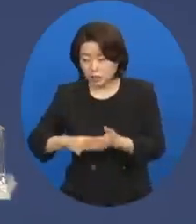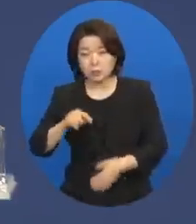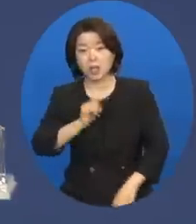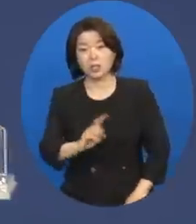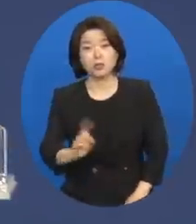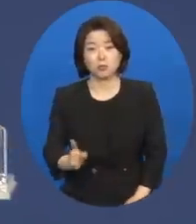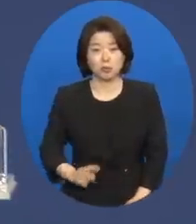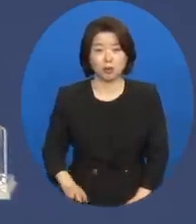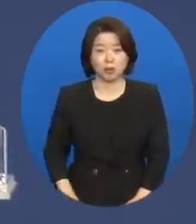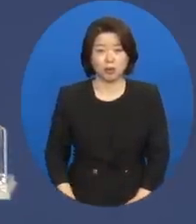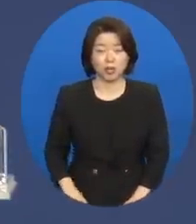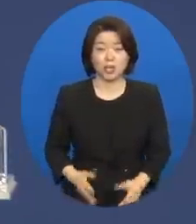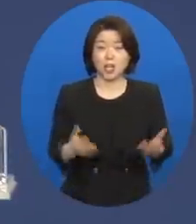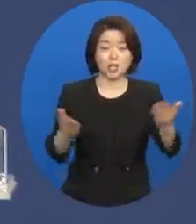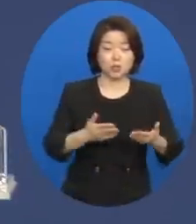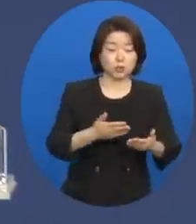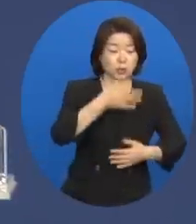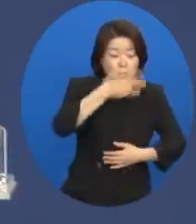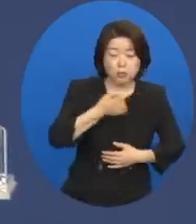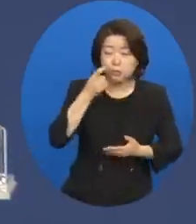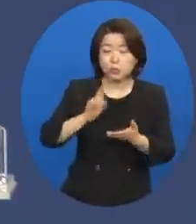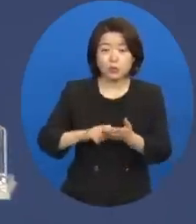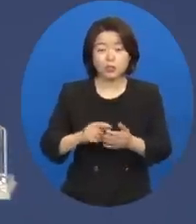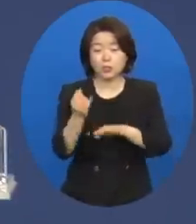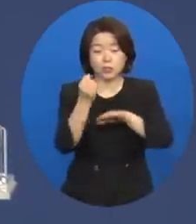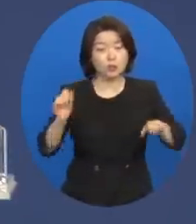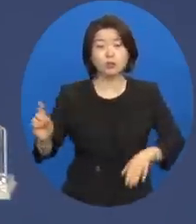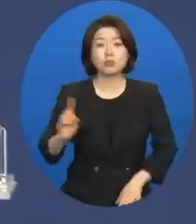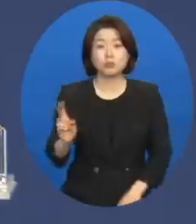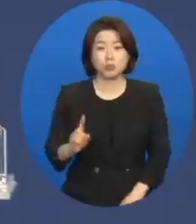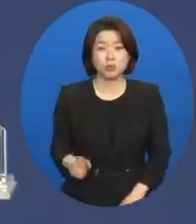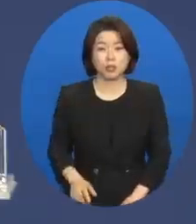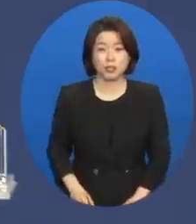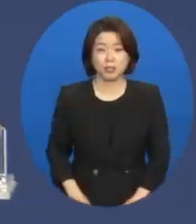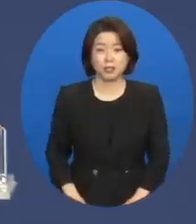일도 힘들고 쉽고 한 기준이 뭐예요? 기준이.